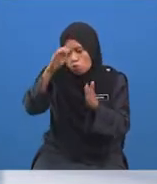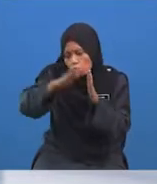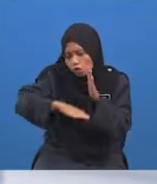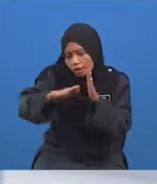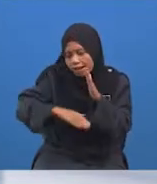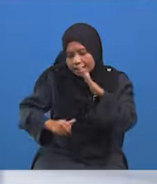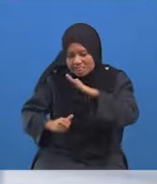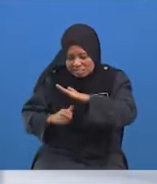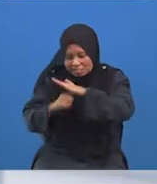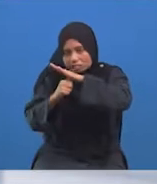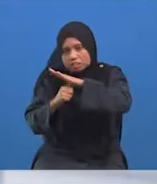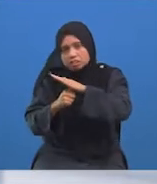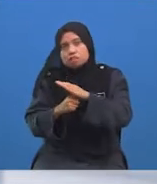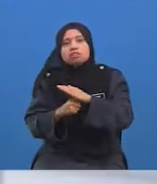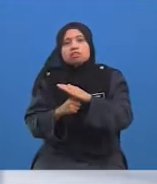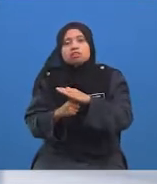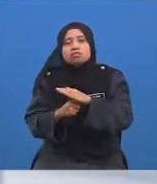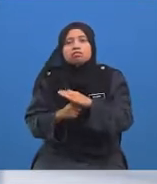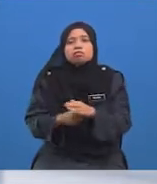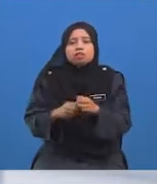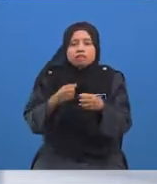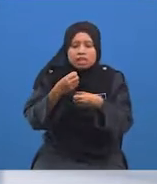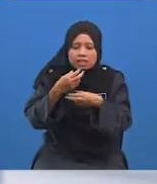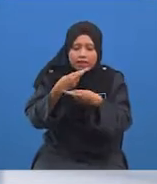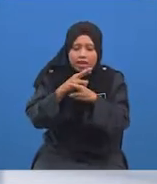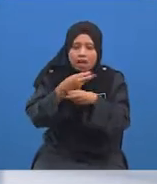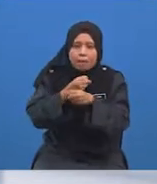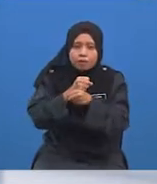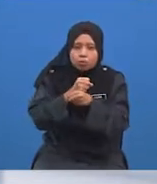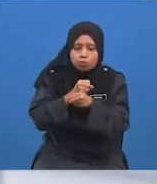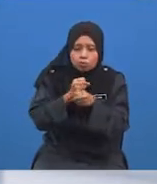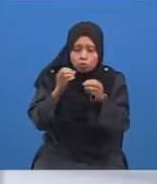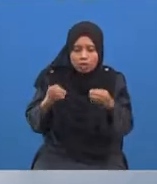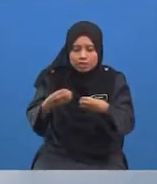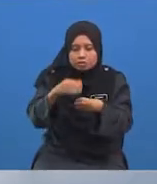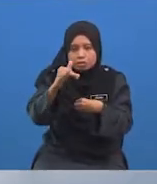stres, pihak pengurusan harus mereka bentuk struktur organisasi yang lebih fleksibel.